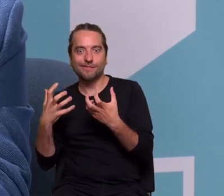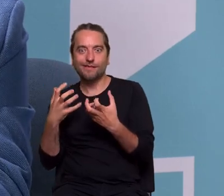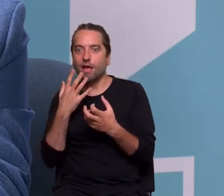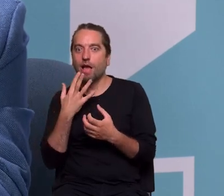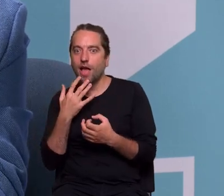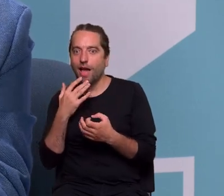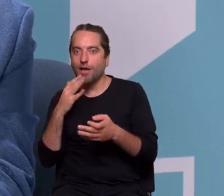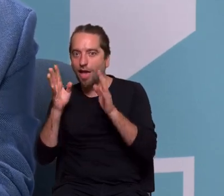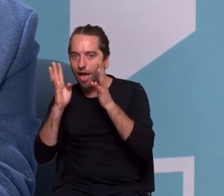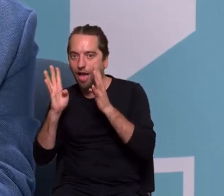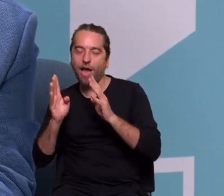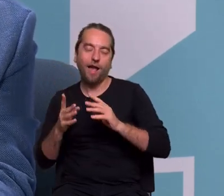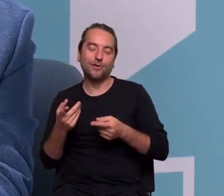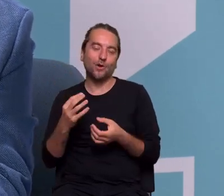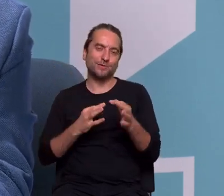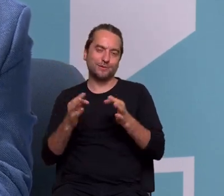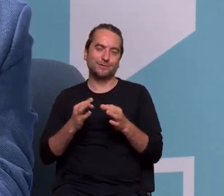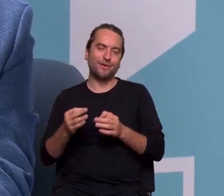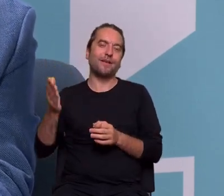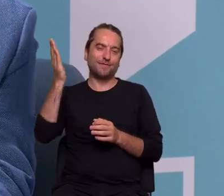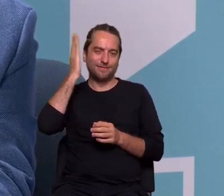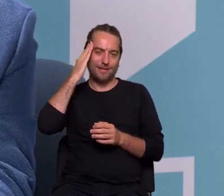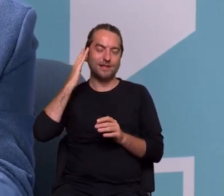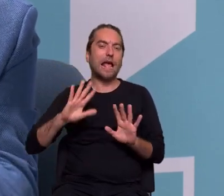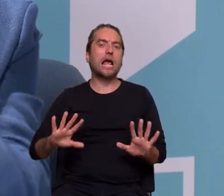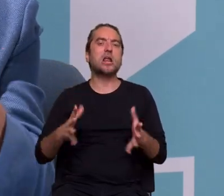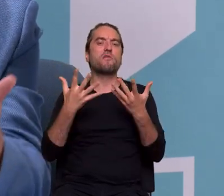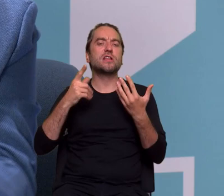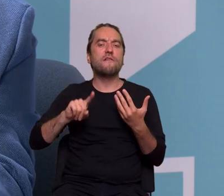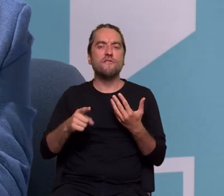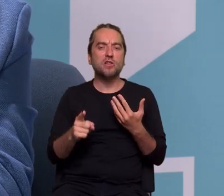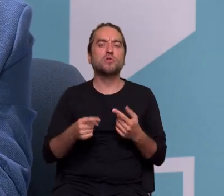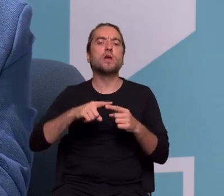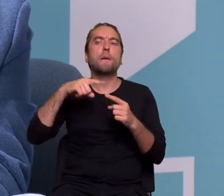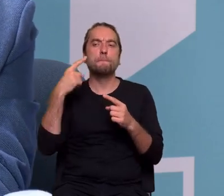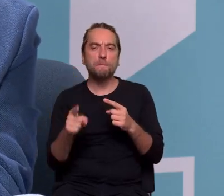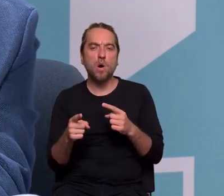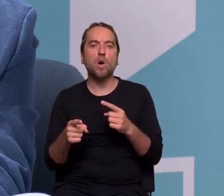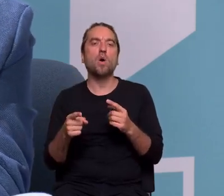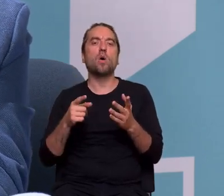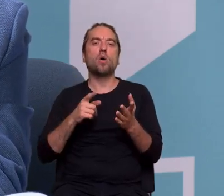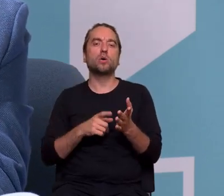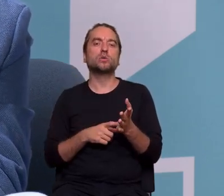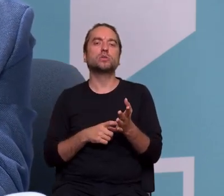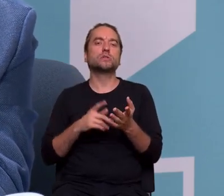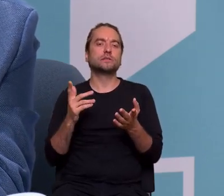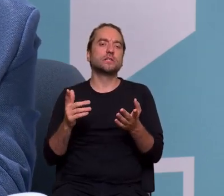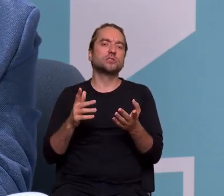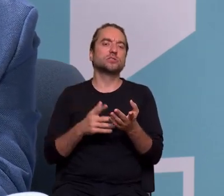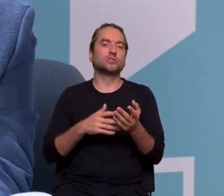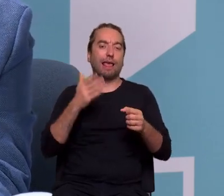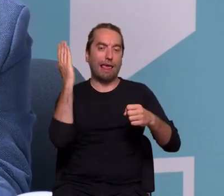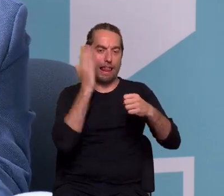historia doskonale znana, bo nie wiem, chwilę po rewolucji francuskiej, po bardzo, jak prawda, gwałtownych